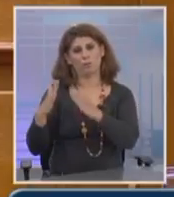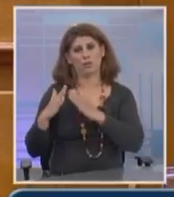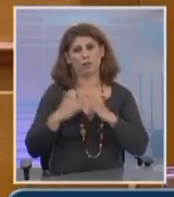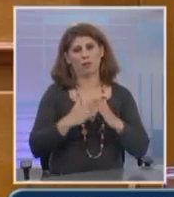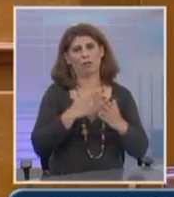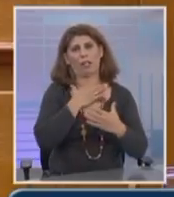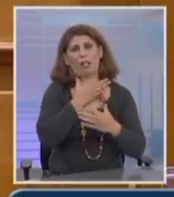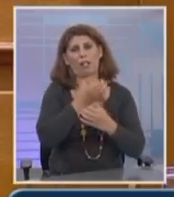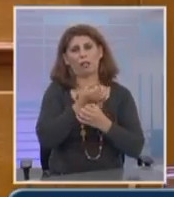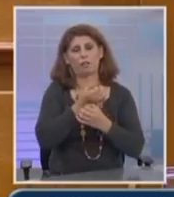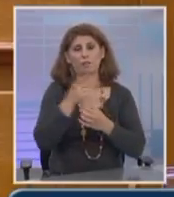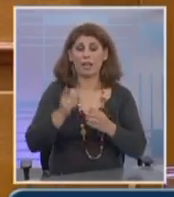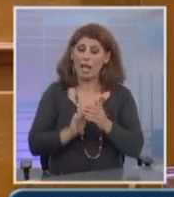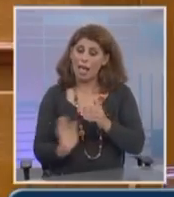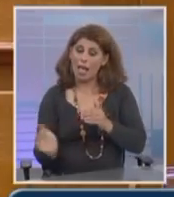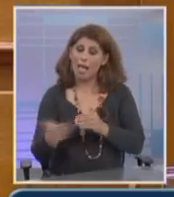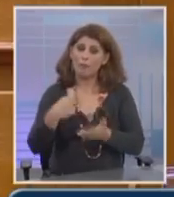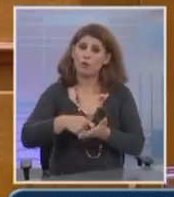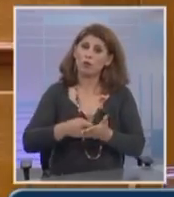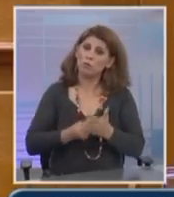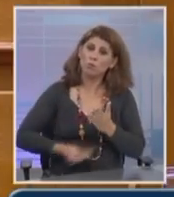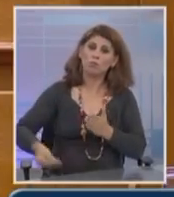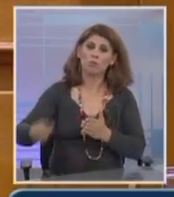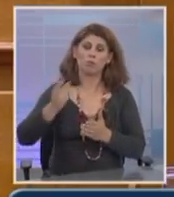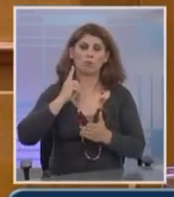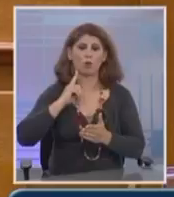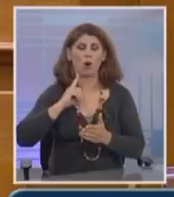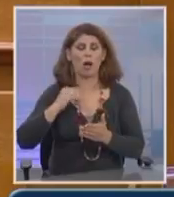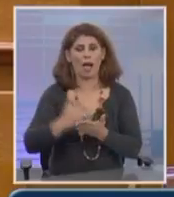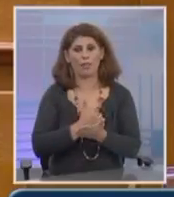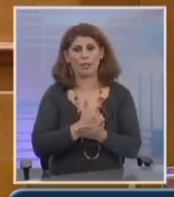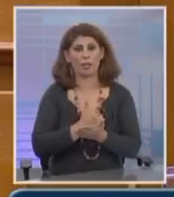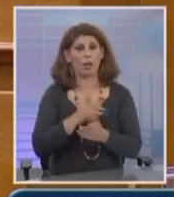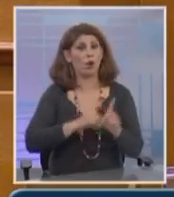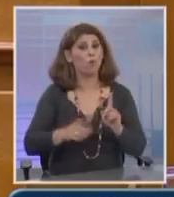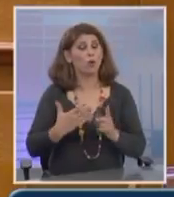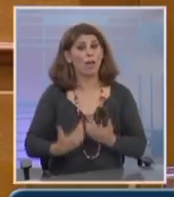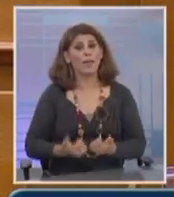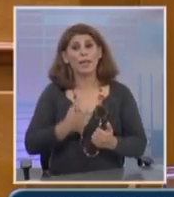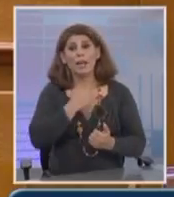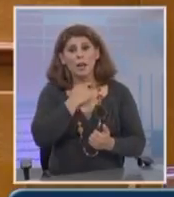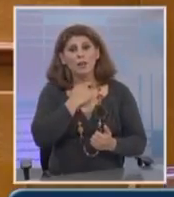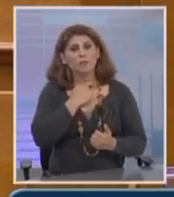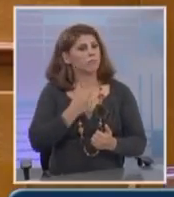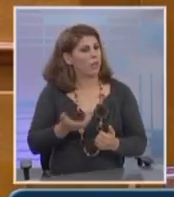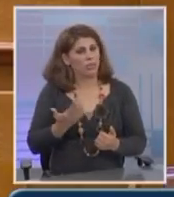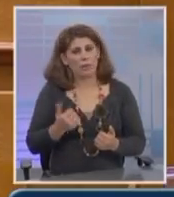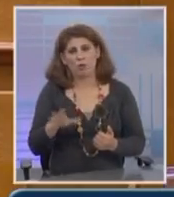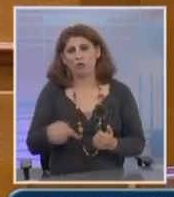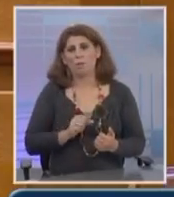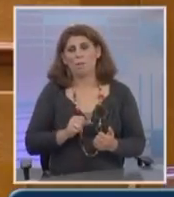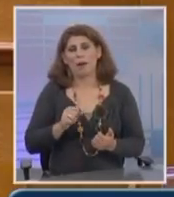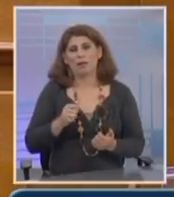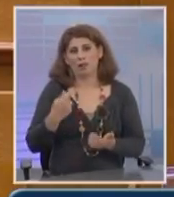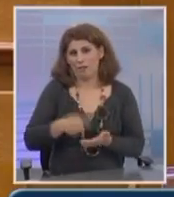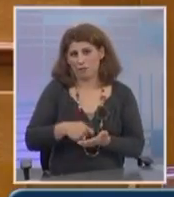φόροι είναι πιο άδικοι από τους άμεσους φόρους. Στερούν εισόδημα από αυτούς που το έχουν περισσότερο ανάγκη. Και θα σας επαναλάβω